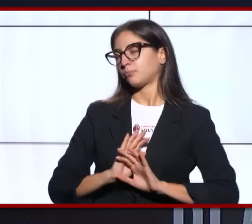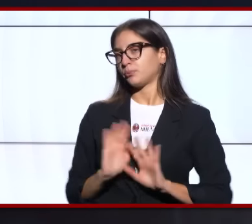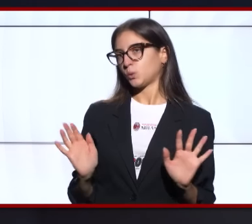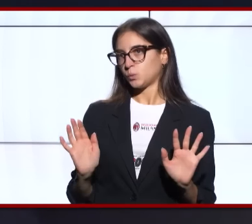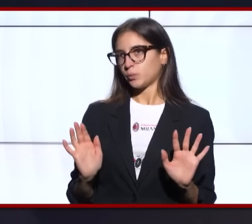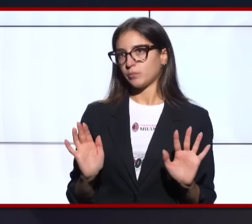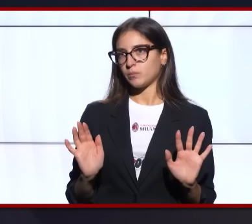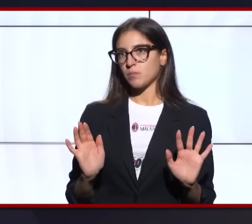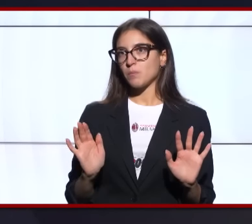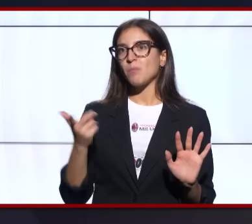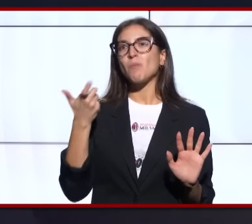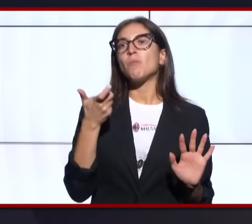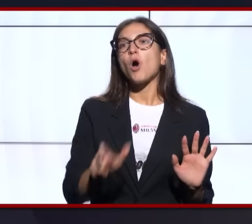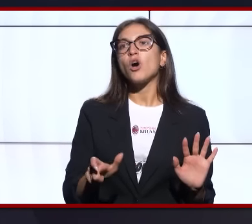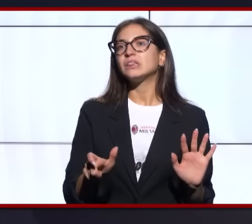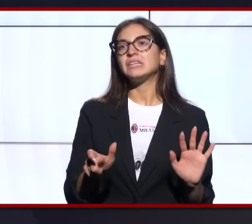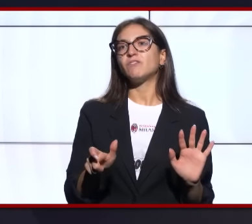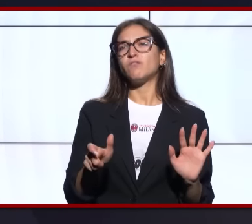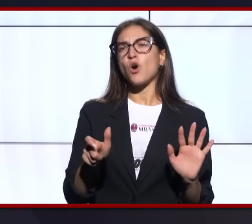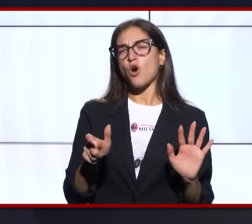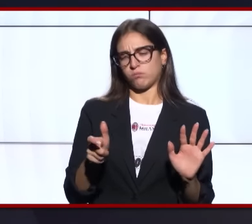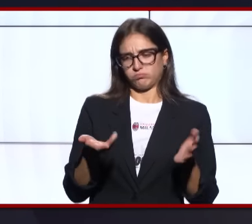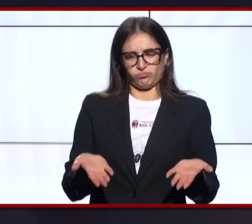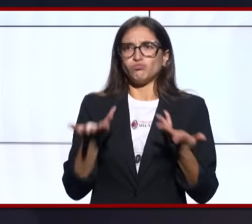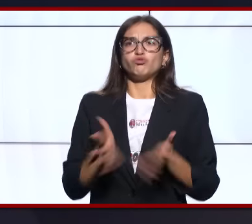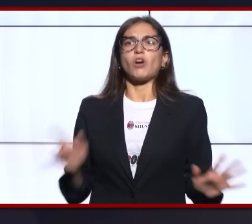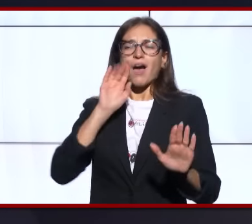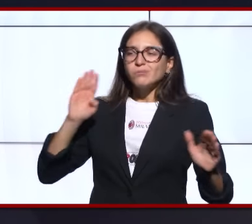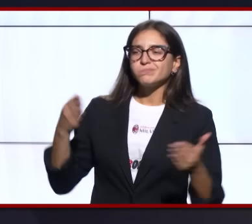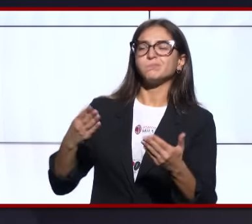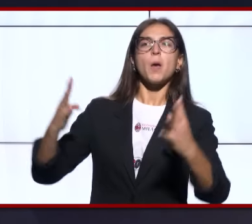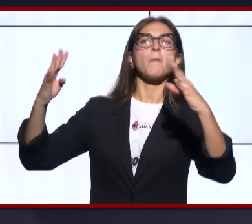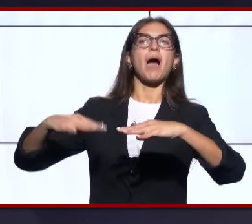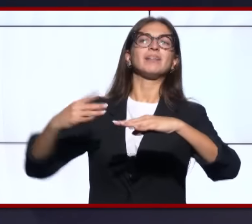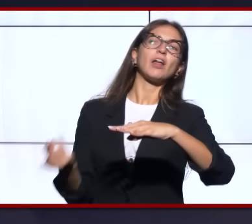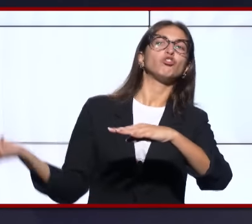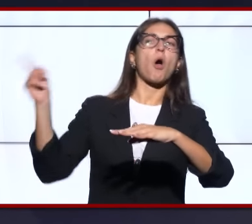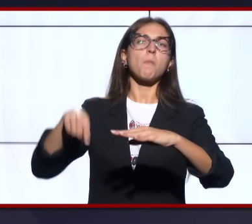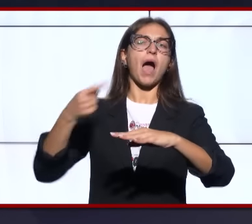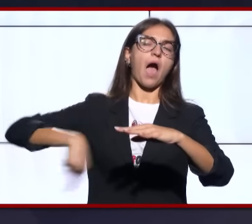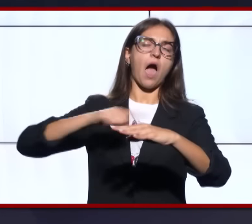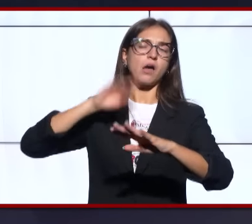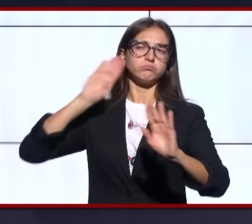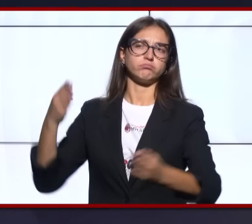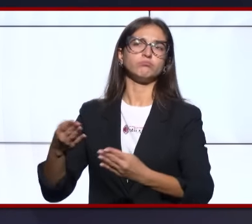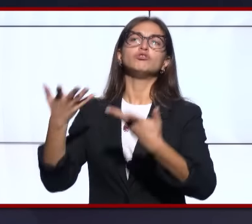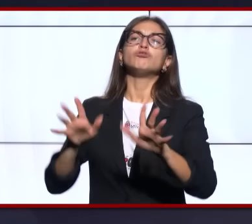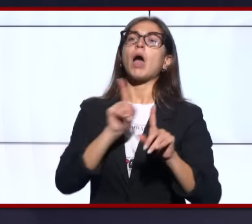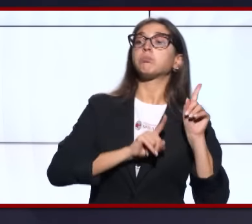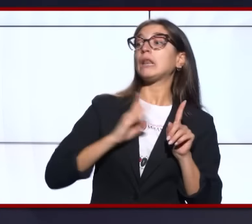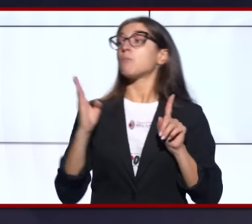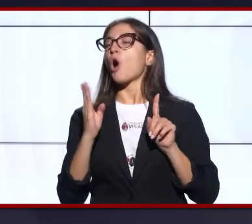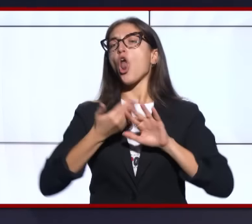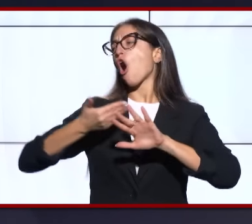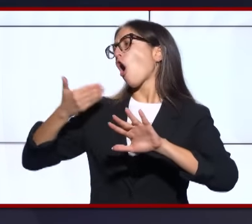siamo totalmente focalizzato sulla partita di domani è passato dobbiamo